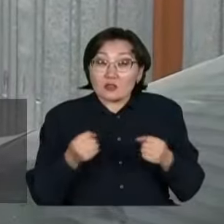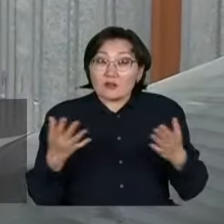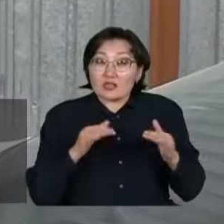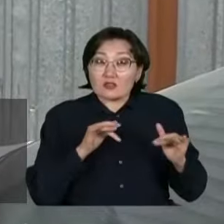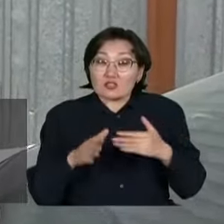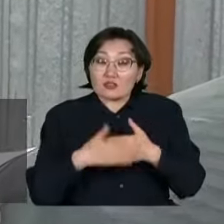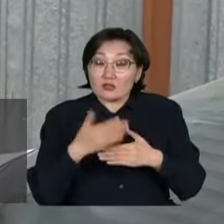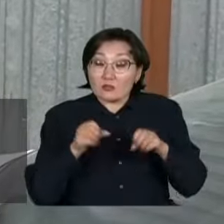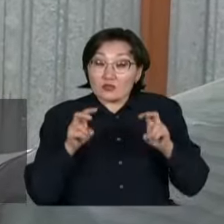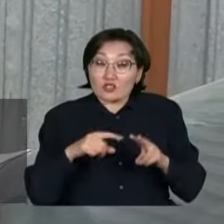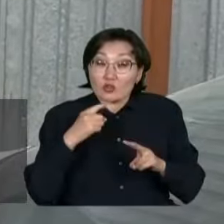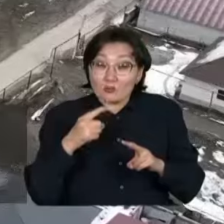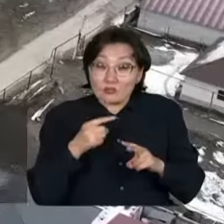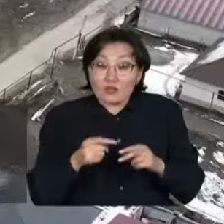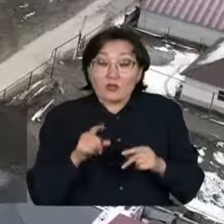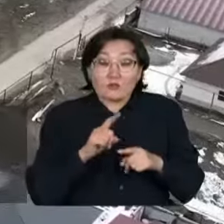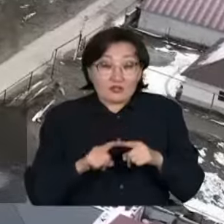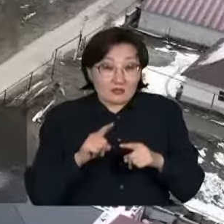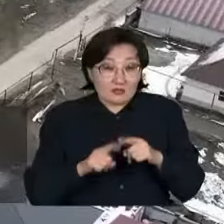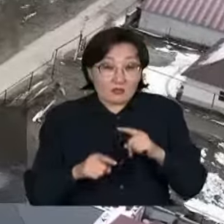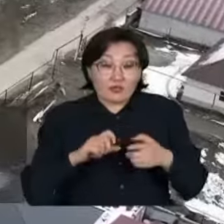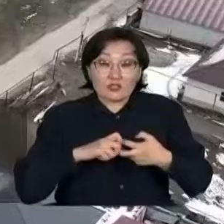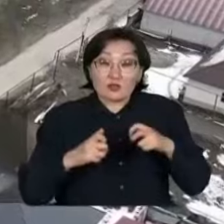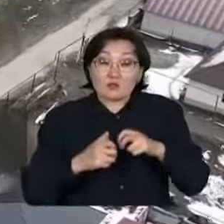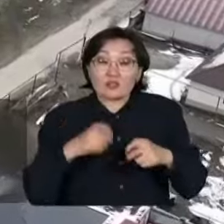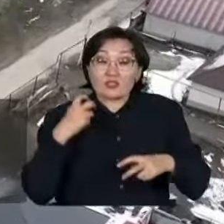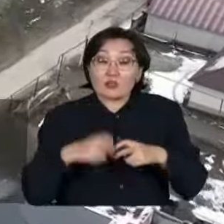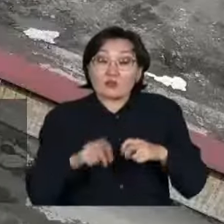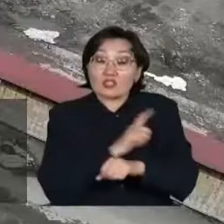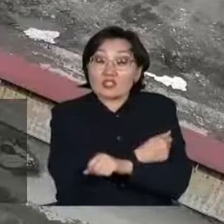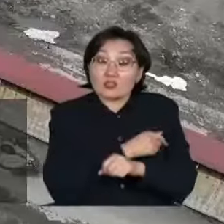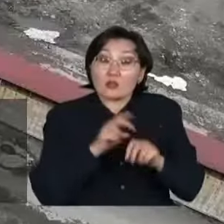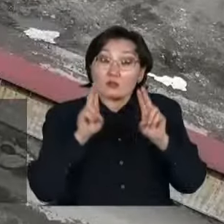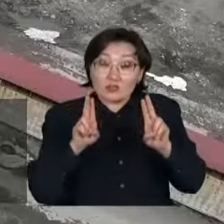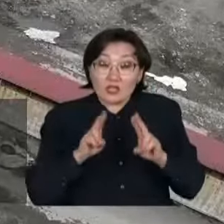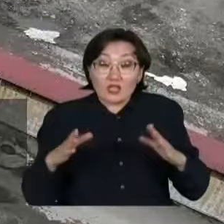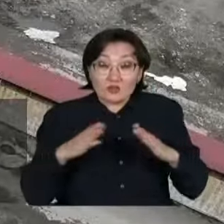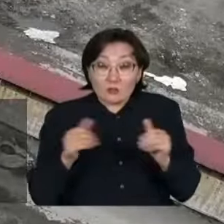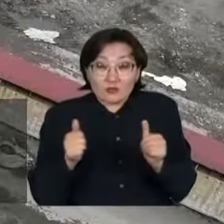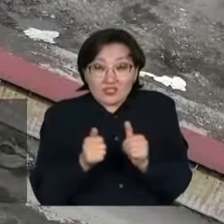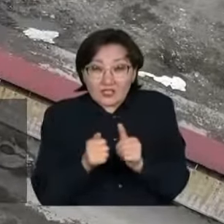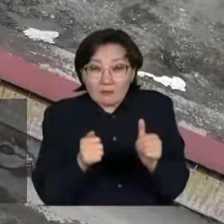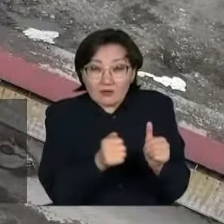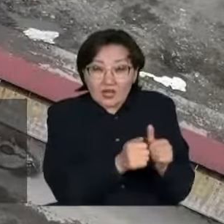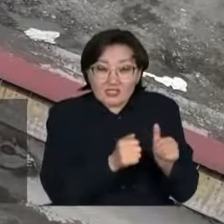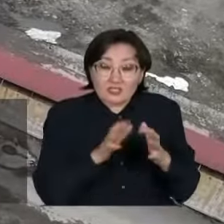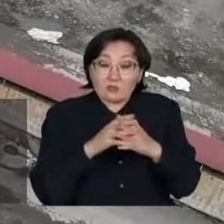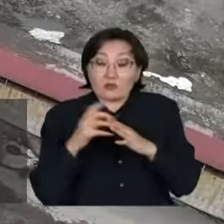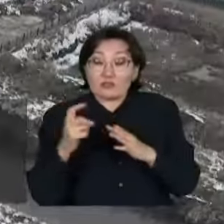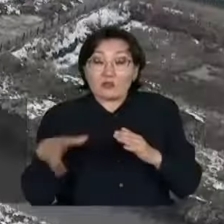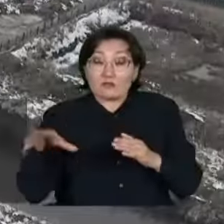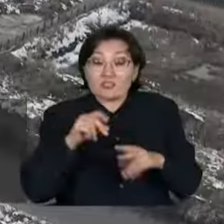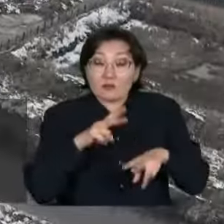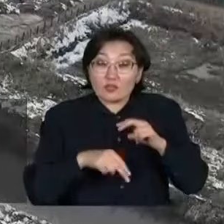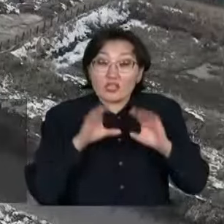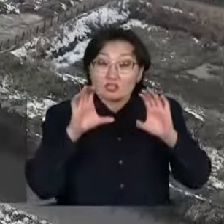какие-то меры. Специалисты говорят, что, скорее всего, проблема в нарушении санитарной зоны. То есть дома стоят слишком близко к ферме, однако все они